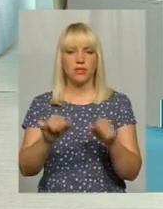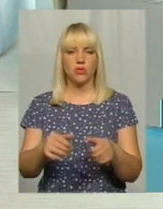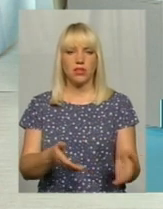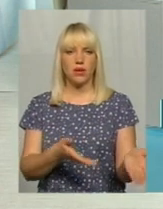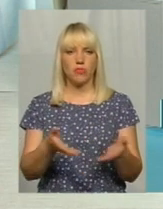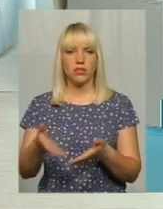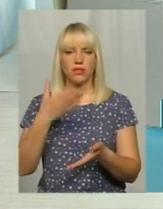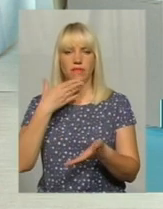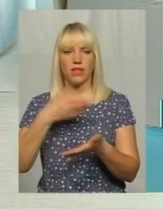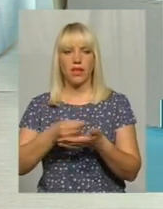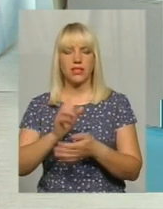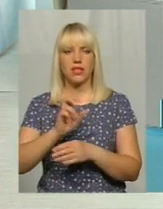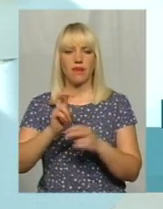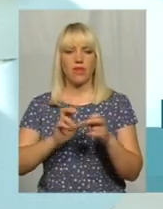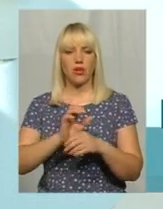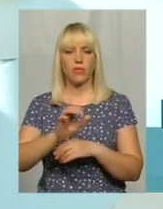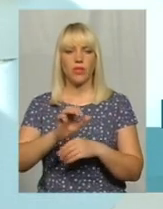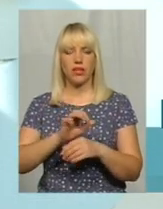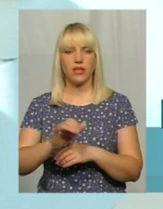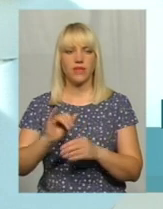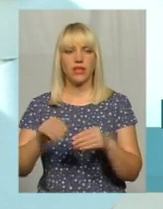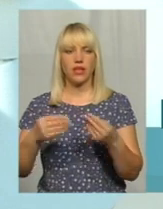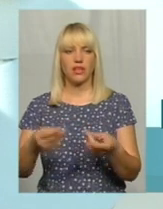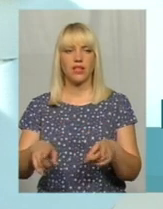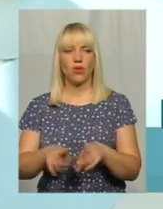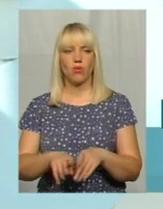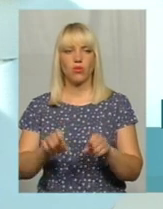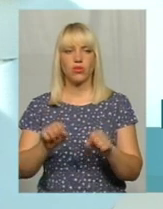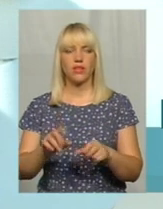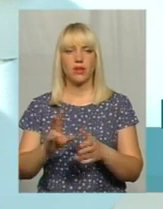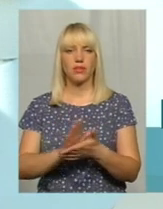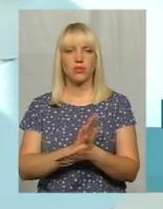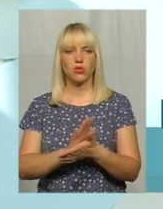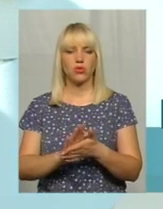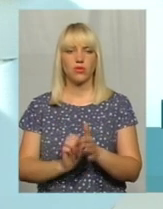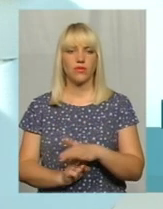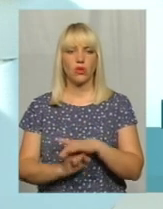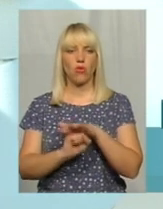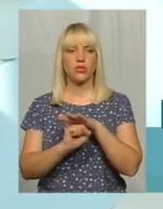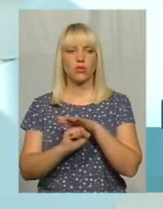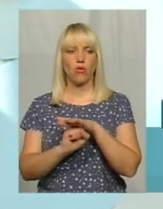власних виробників і дати їм таку можливість на, скажімо так, на безкоштовній основі